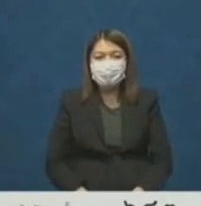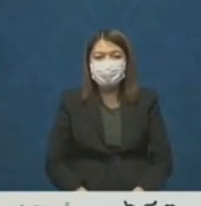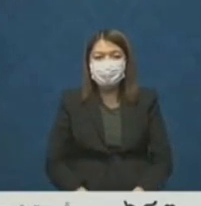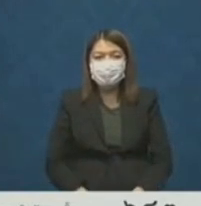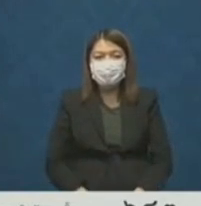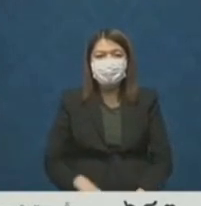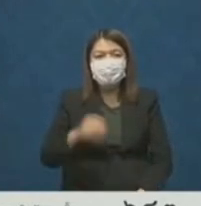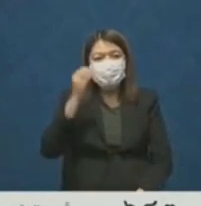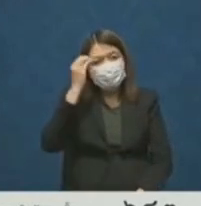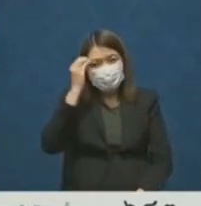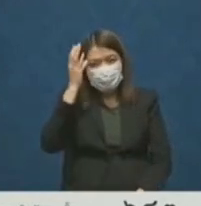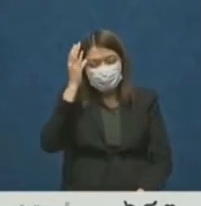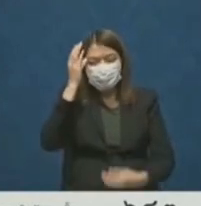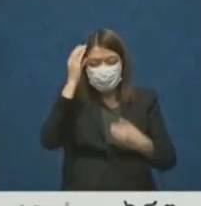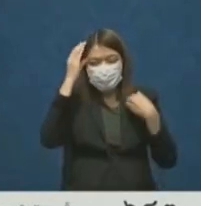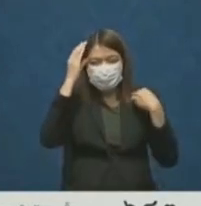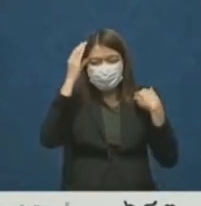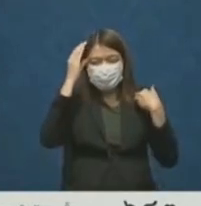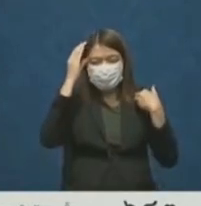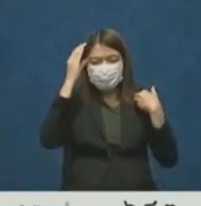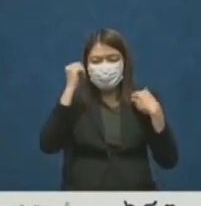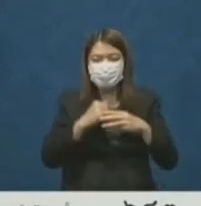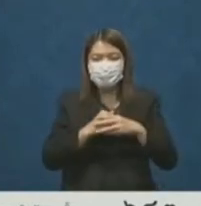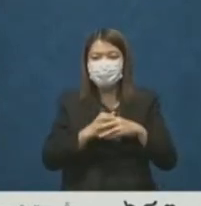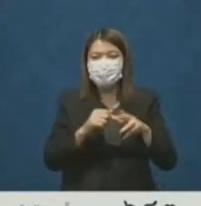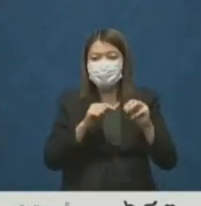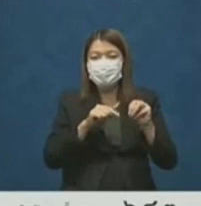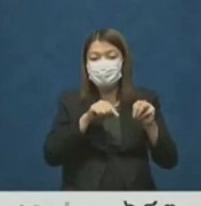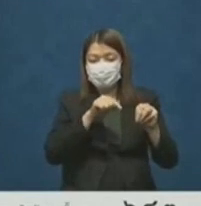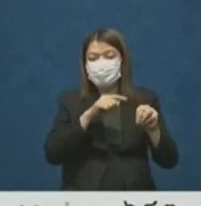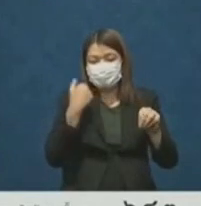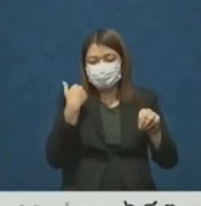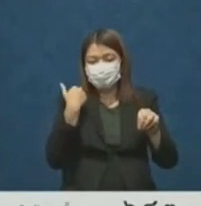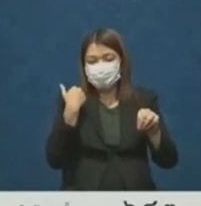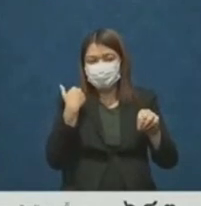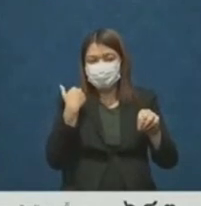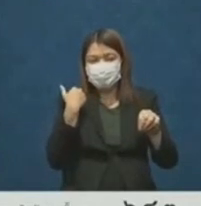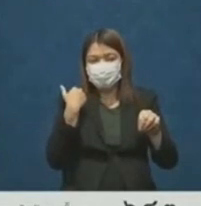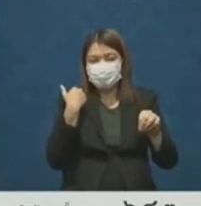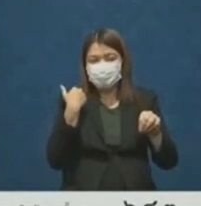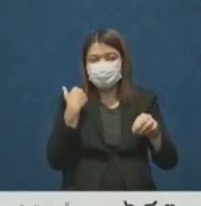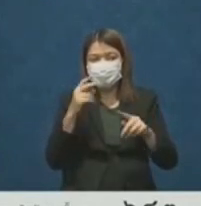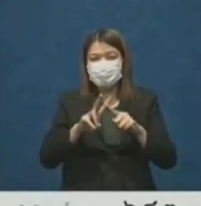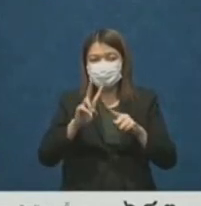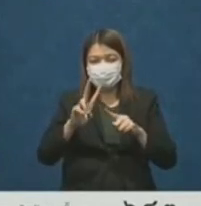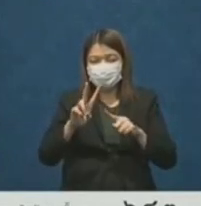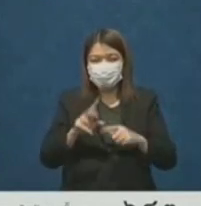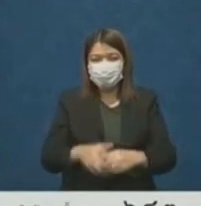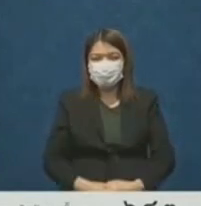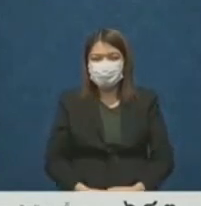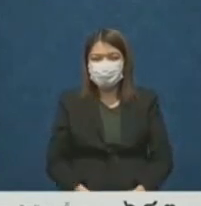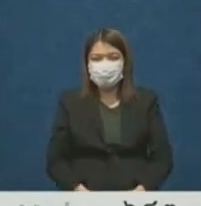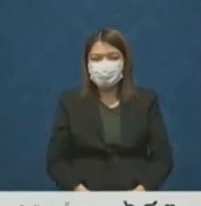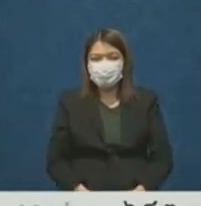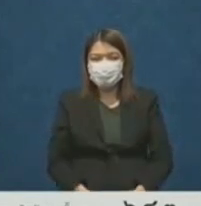การมีความรู้เรามีอยู่แล้วรวมอยู่ในมาตรานี้อย่างไรประเด็นที่2